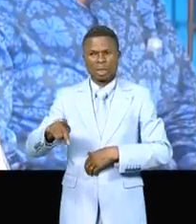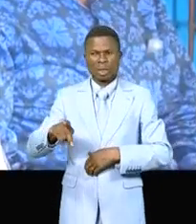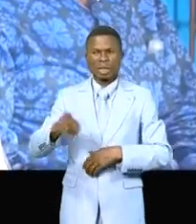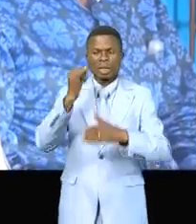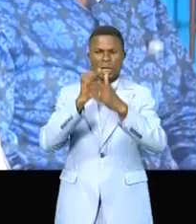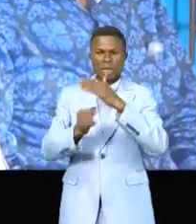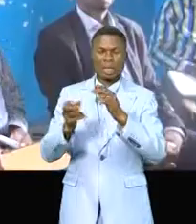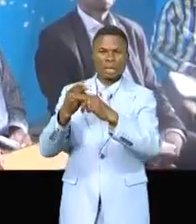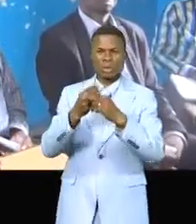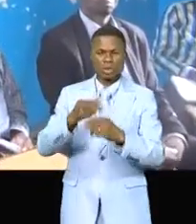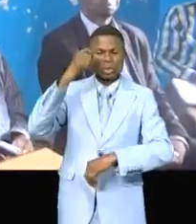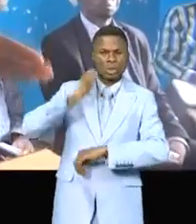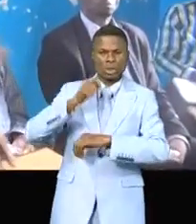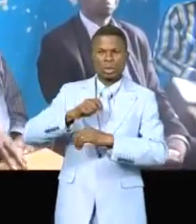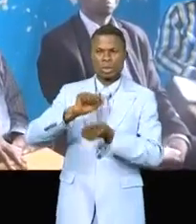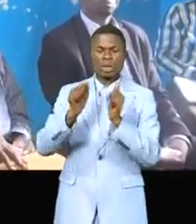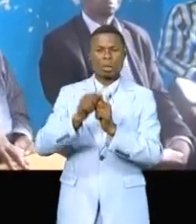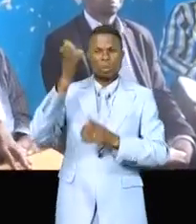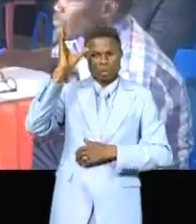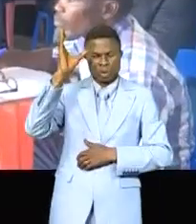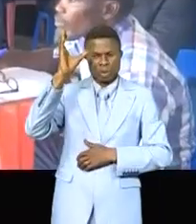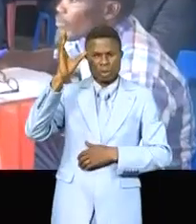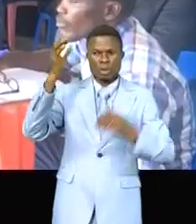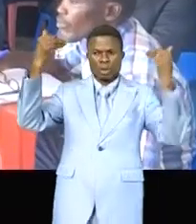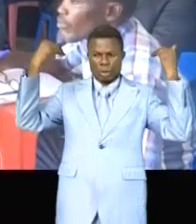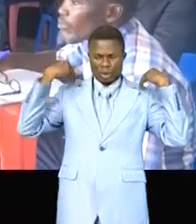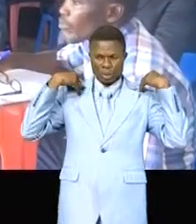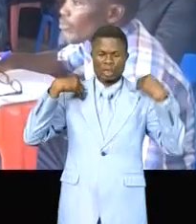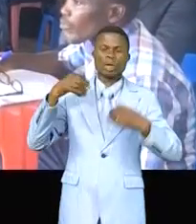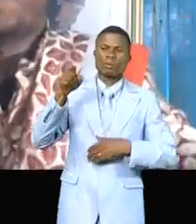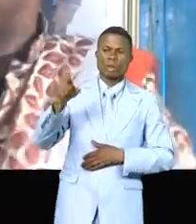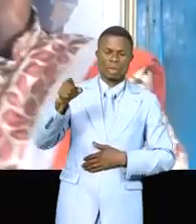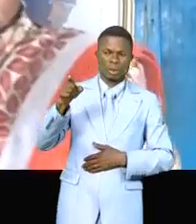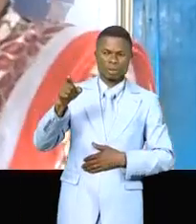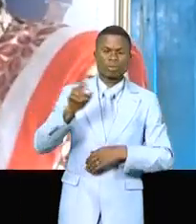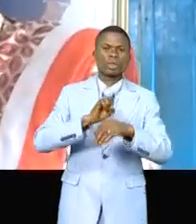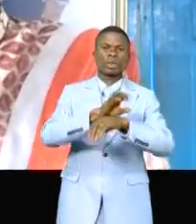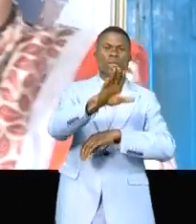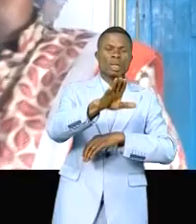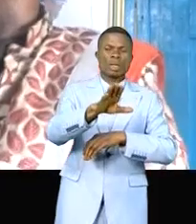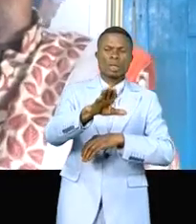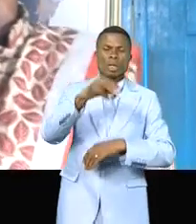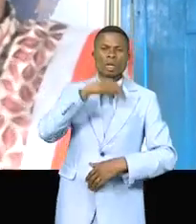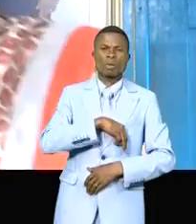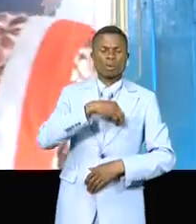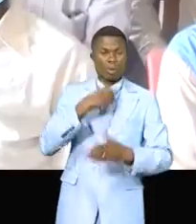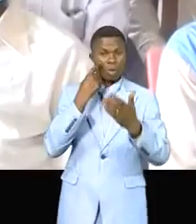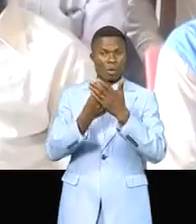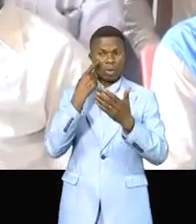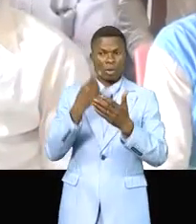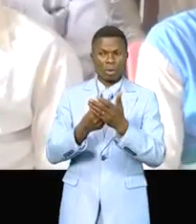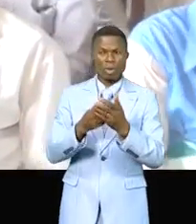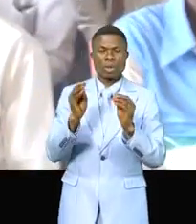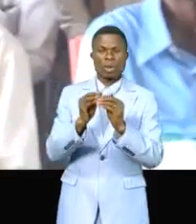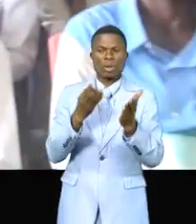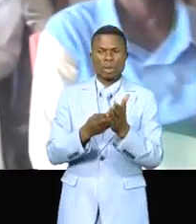l'Intérieur, Sécurité, Justice et Affaires coutumières, piloté par Sam Leka Saint-Pierre, qui a envoyé une mission d'observation à la plénière